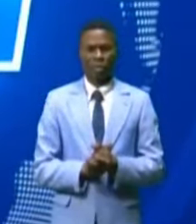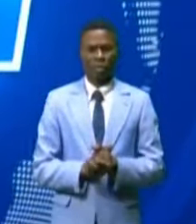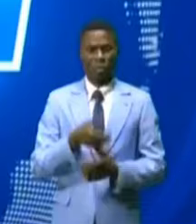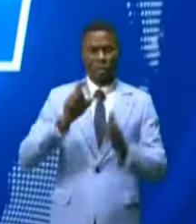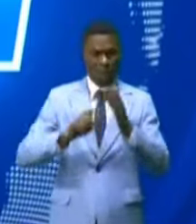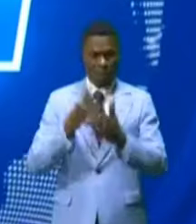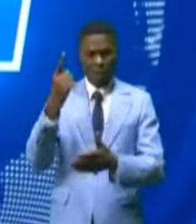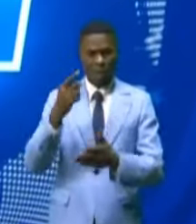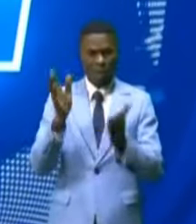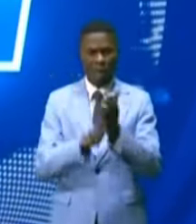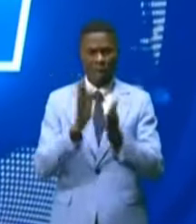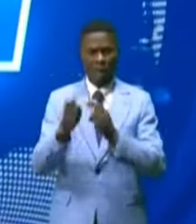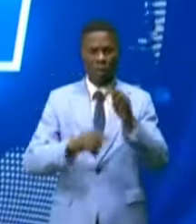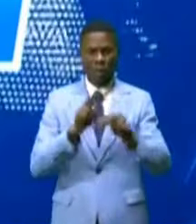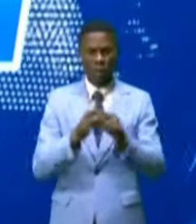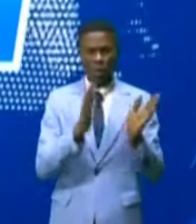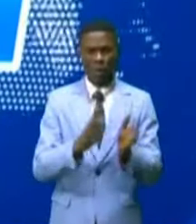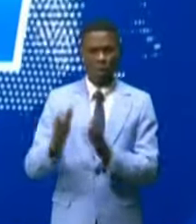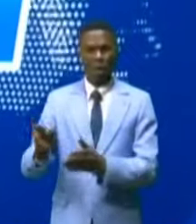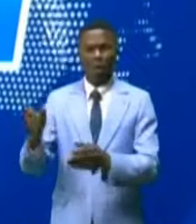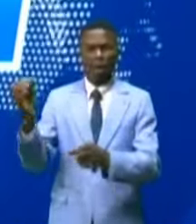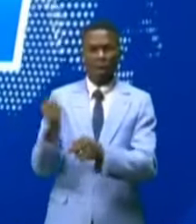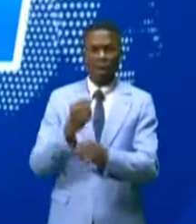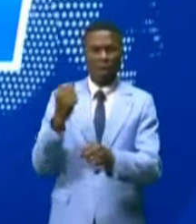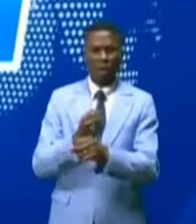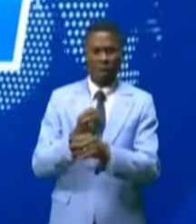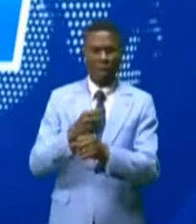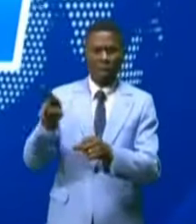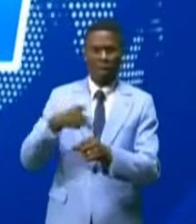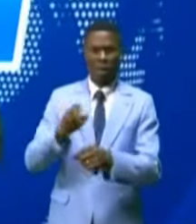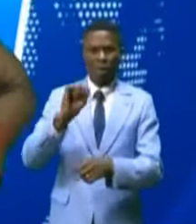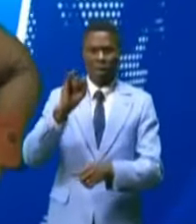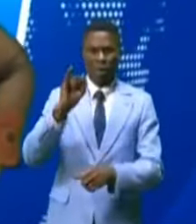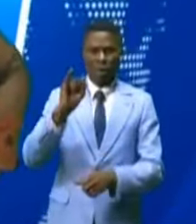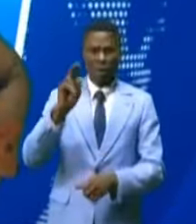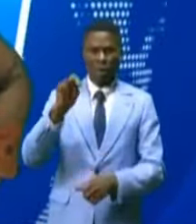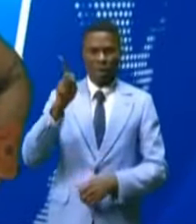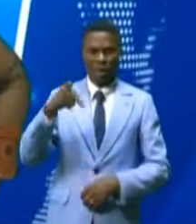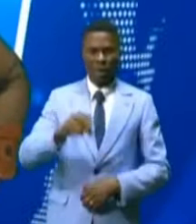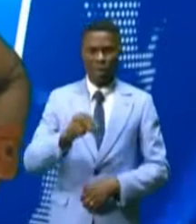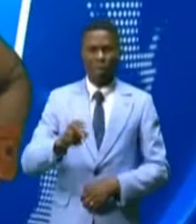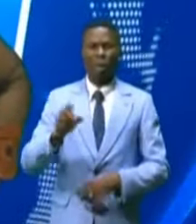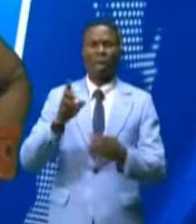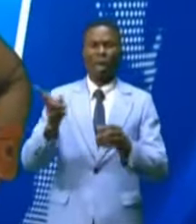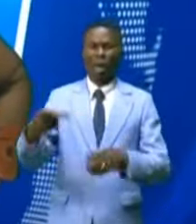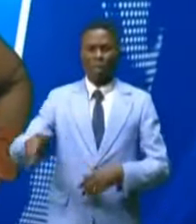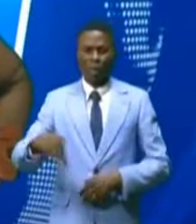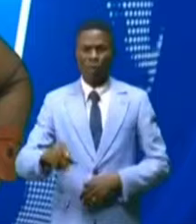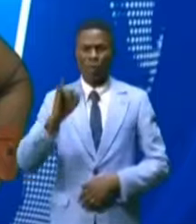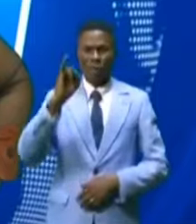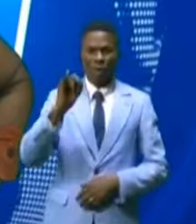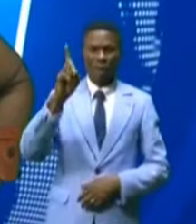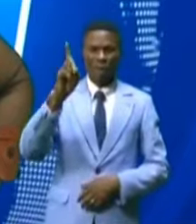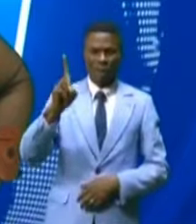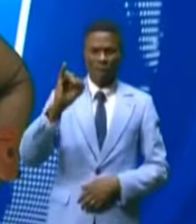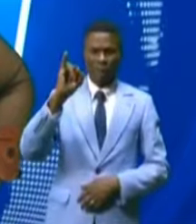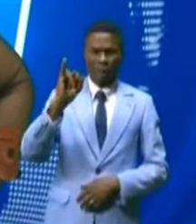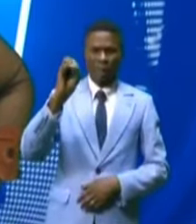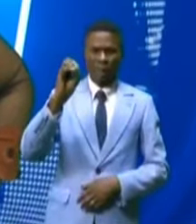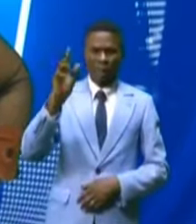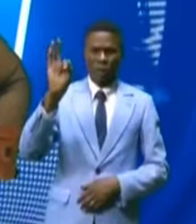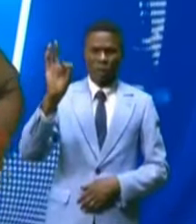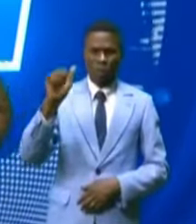Première pour l'Institut national de préparation professionnelle, INPP, bureau des liaisons d'Idiofa, qui accueille un nombre de stagiaires pour